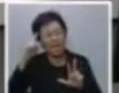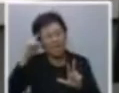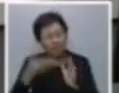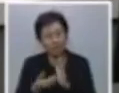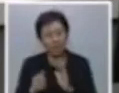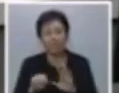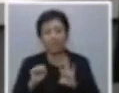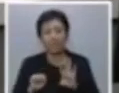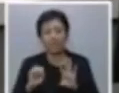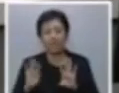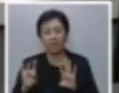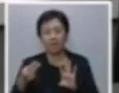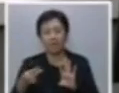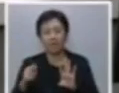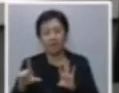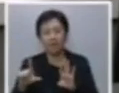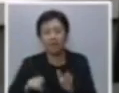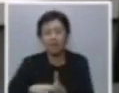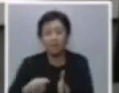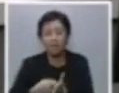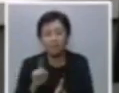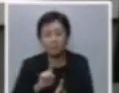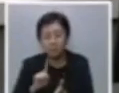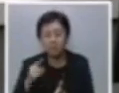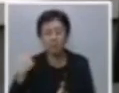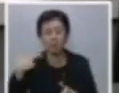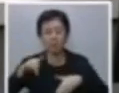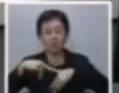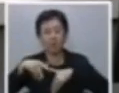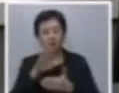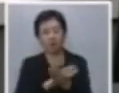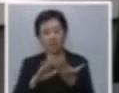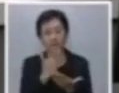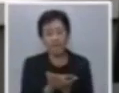480,000 ล้านเพื่อประโยชน์ของแผ่นดินและนำเ